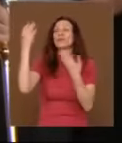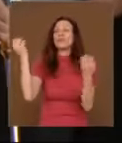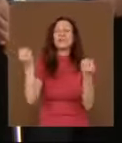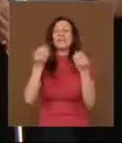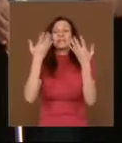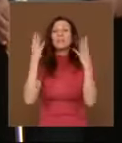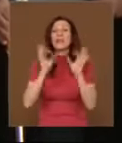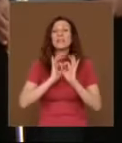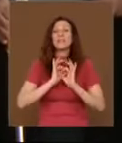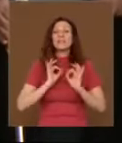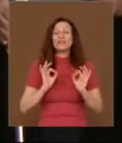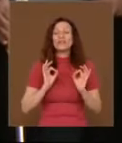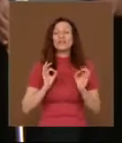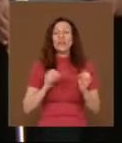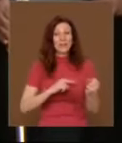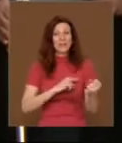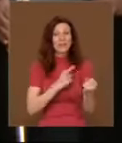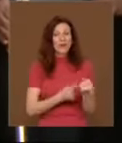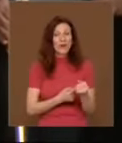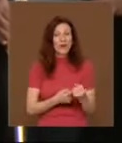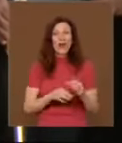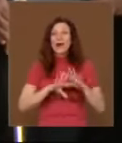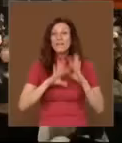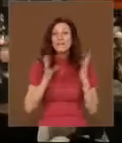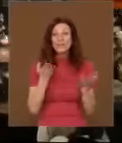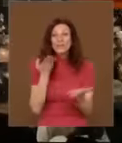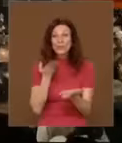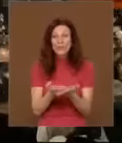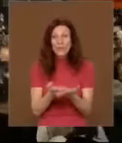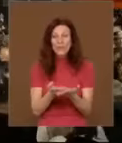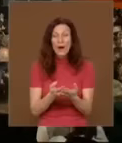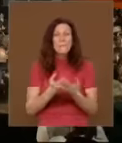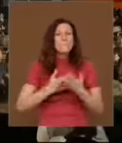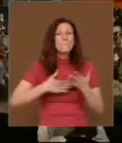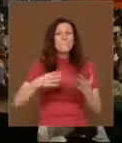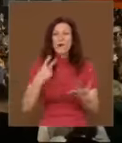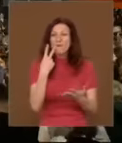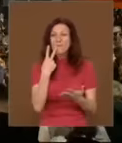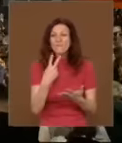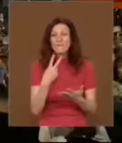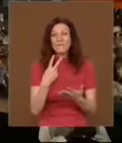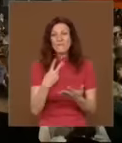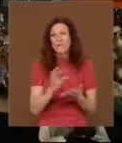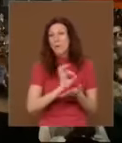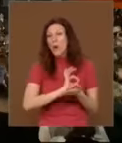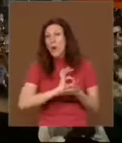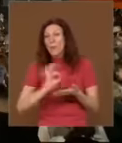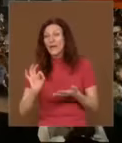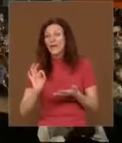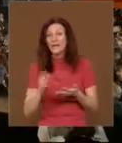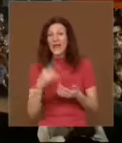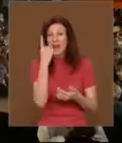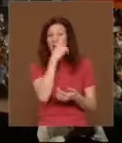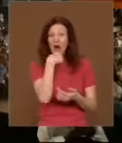и съвършенна воля, всичко това все по-видимо определя облика на съвременния свят